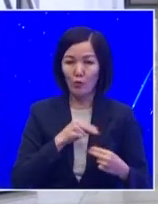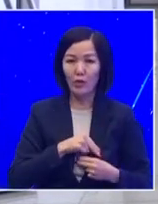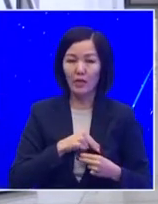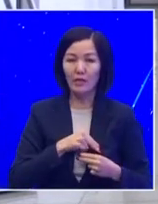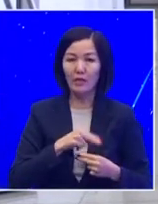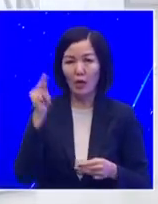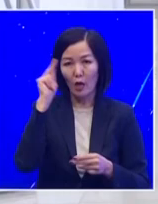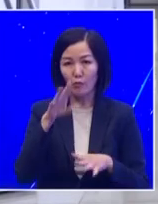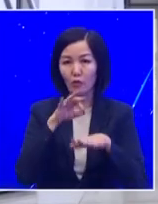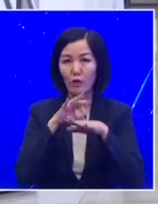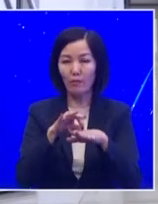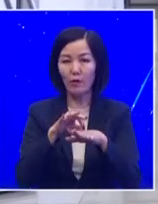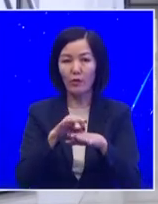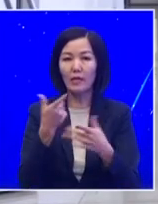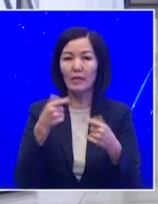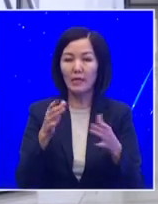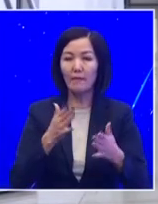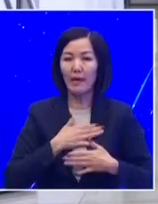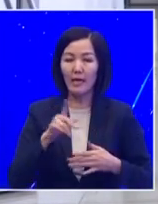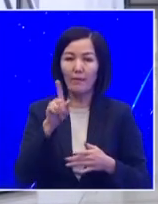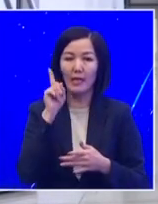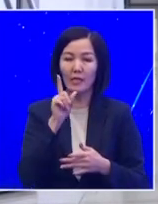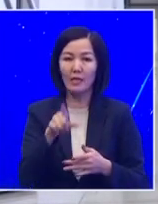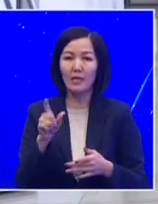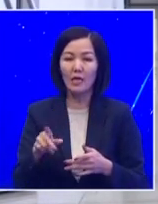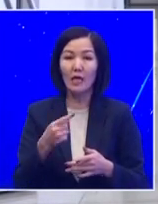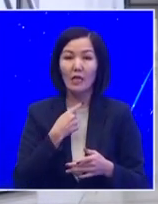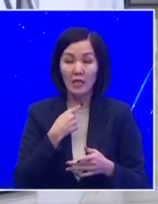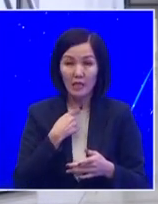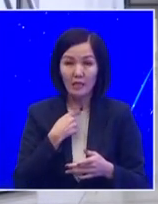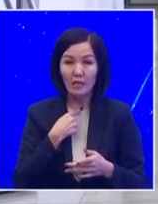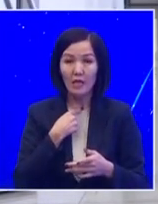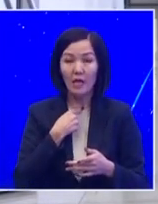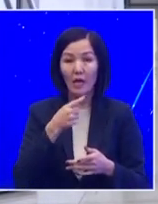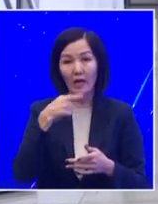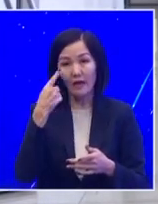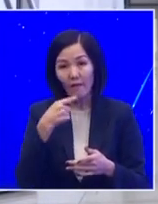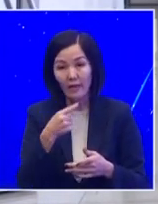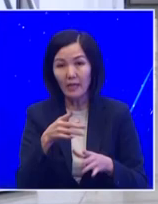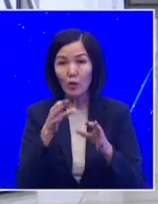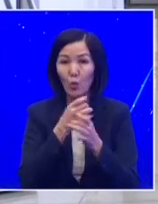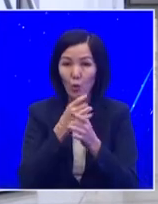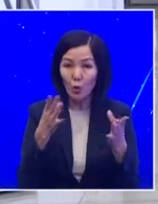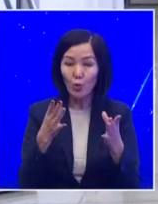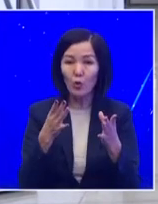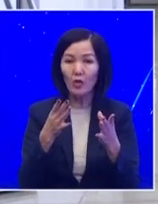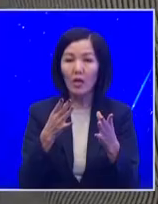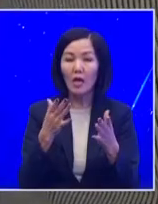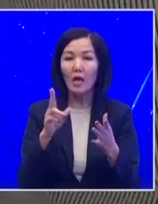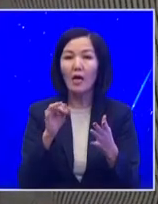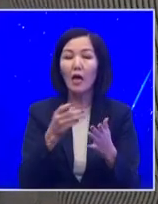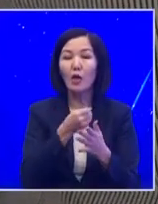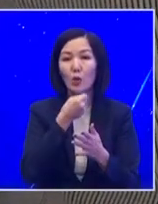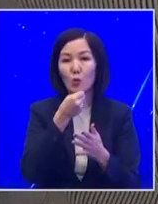проходим обучение, где мои ребята обучаются и дикции, и разговору, и как брать интервью.